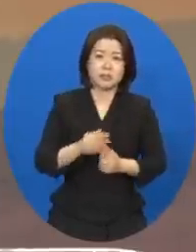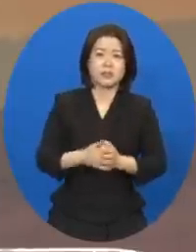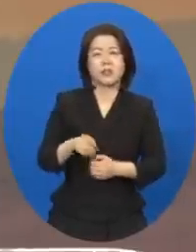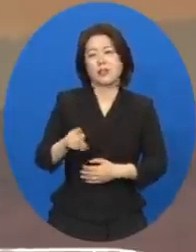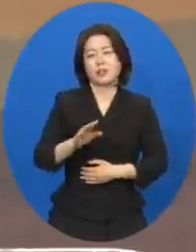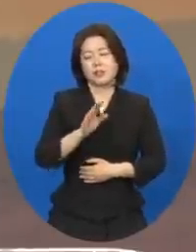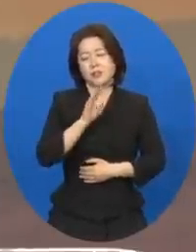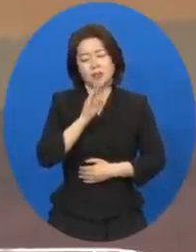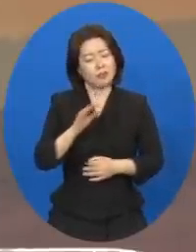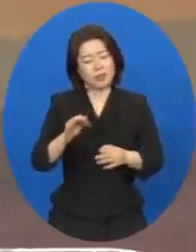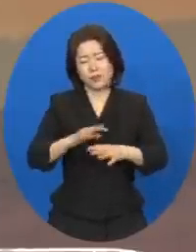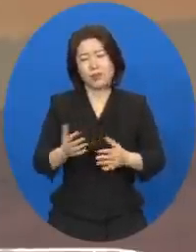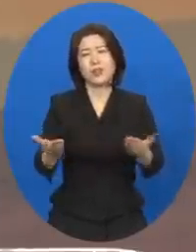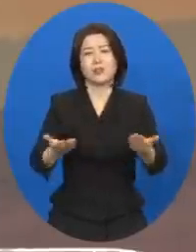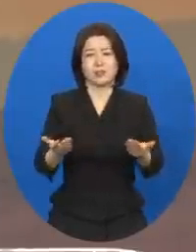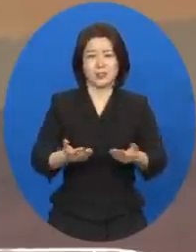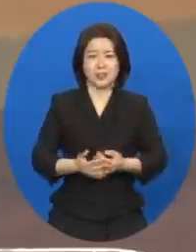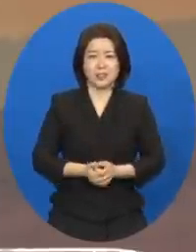얼마나 놀랍습니까?